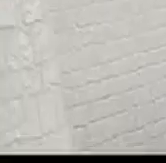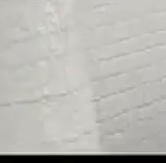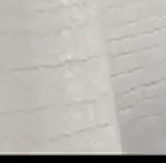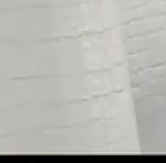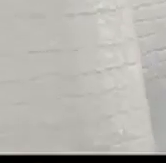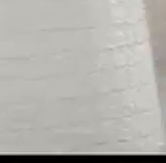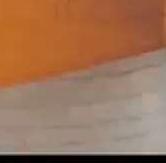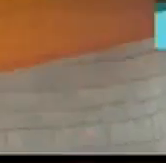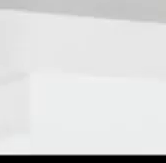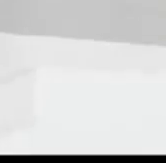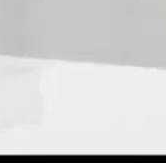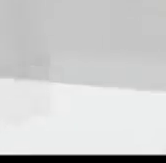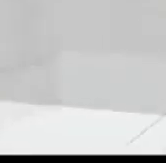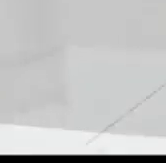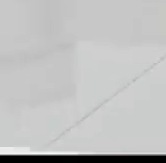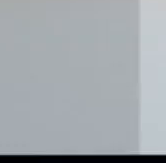We'll be right back.